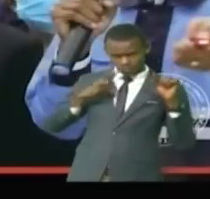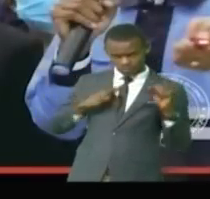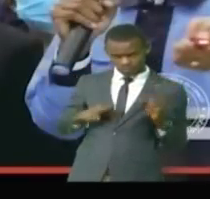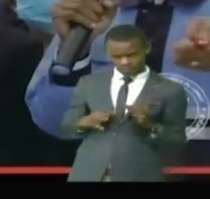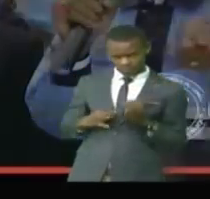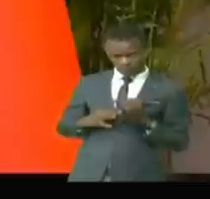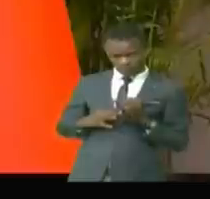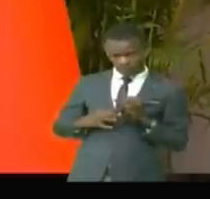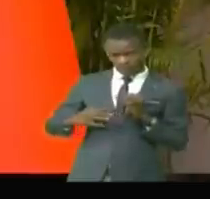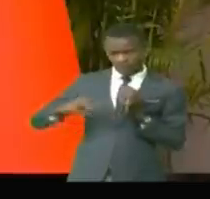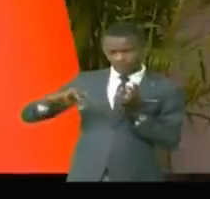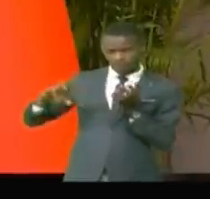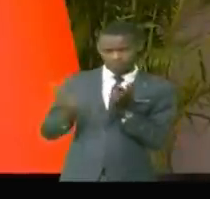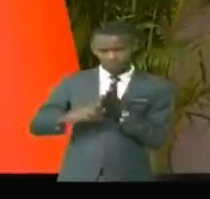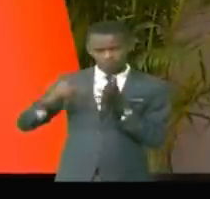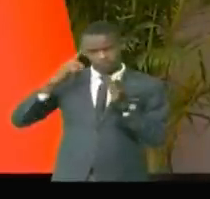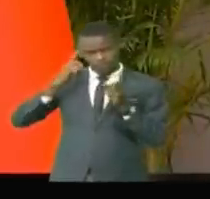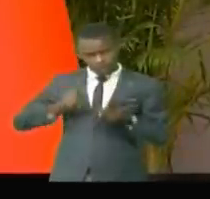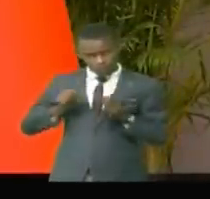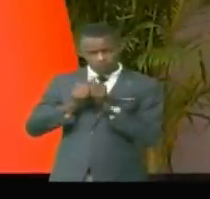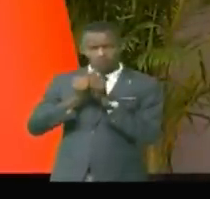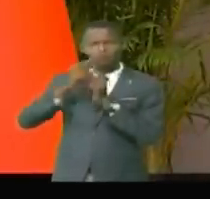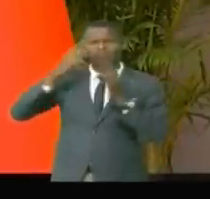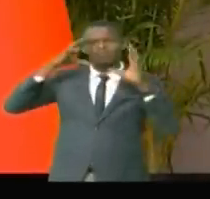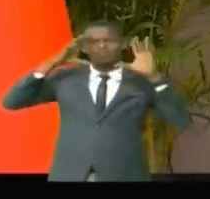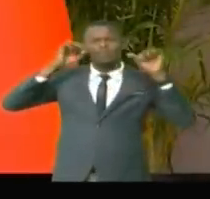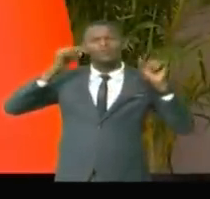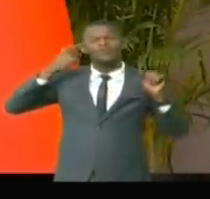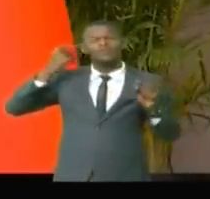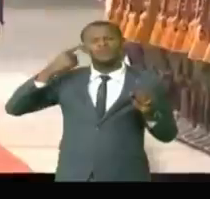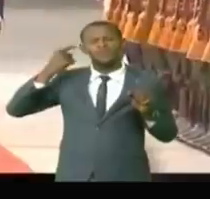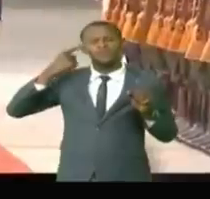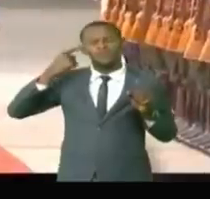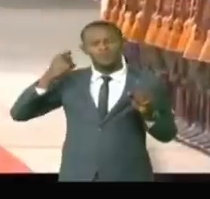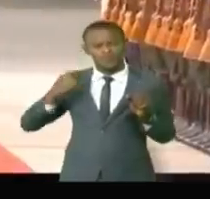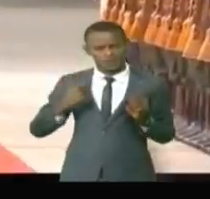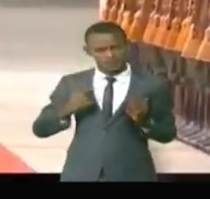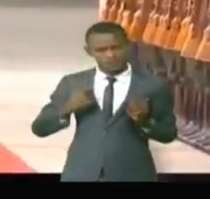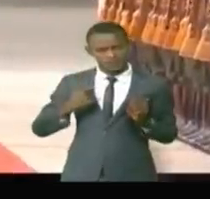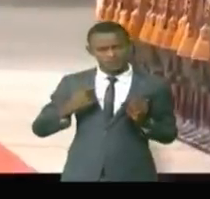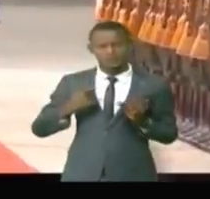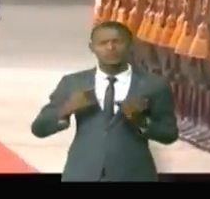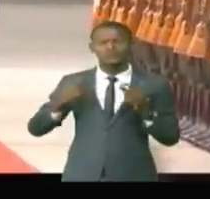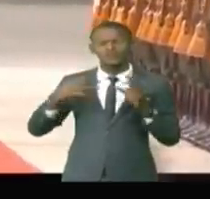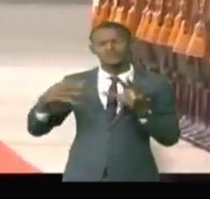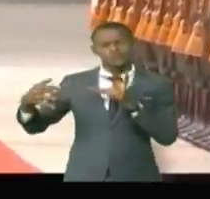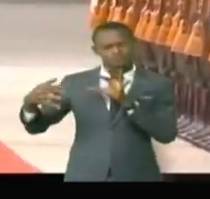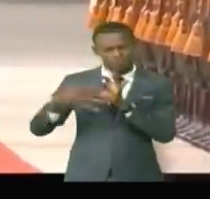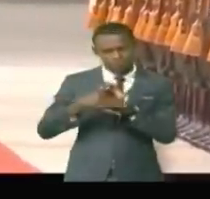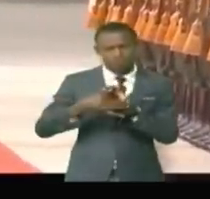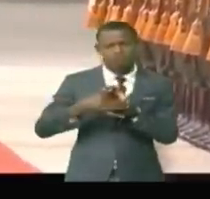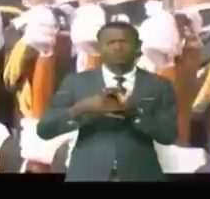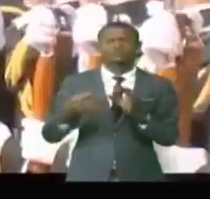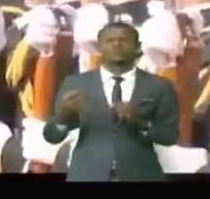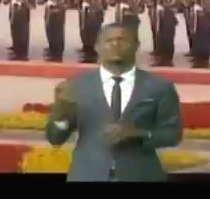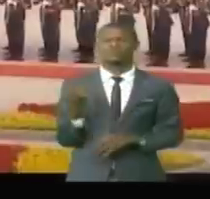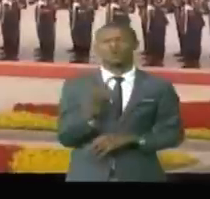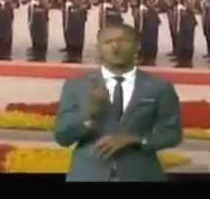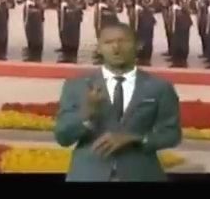partenariat stratégique pour une coopération globale gagnant-gagnant. C'était au cours de la visite du président